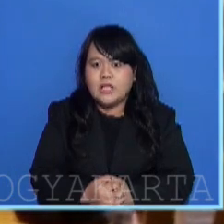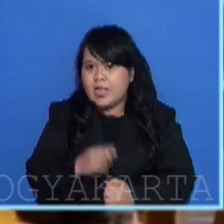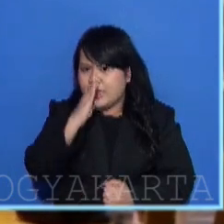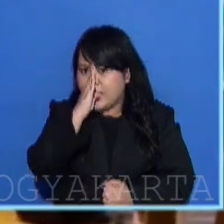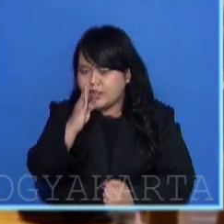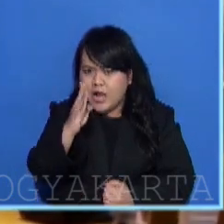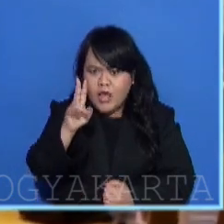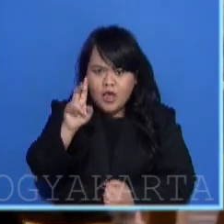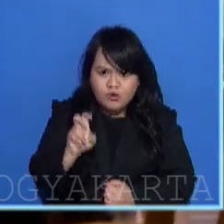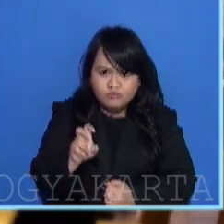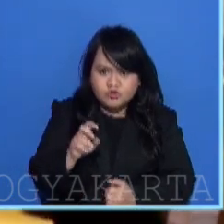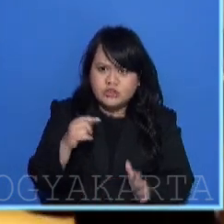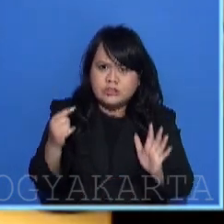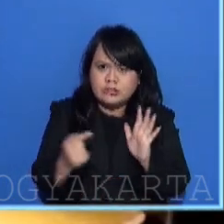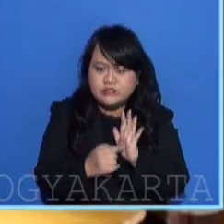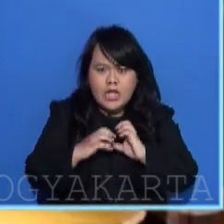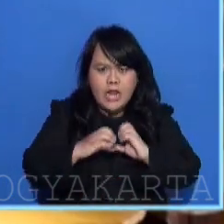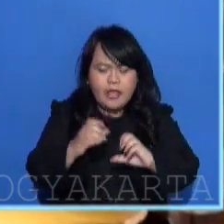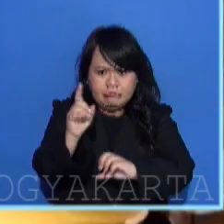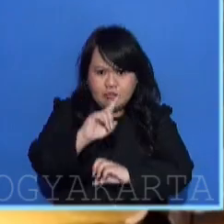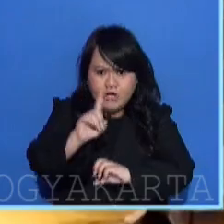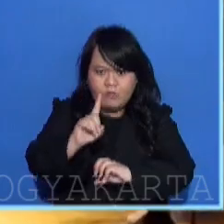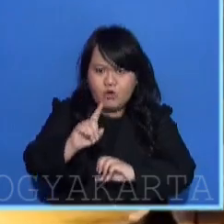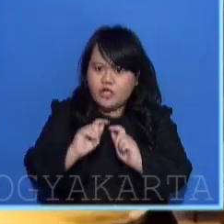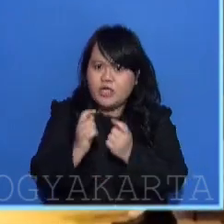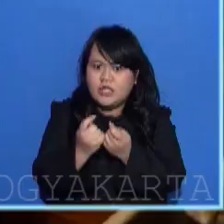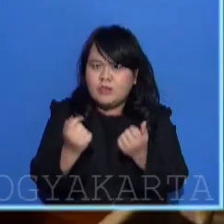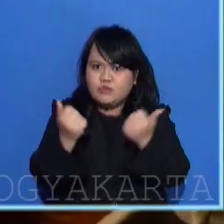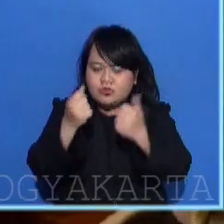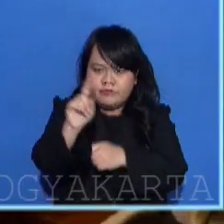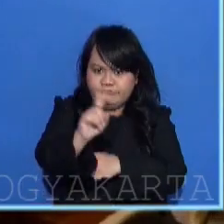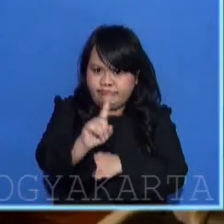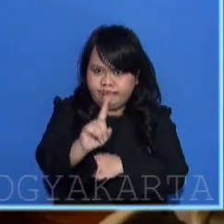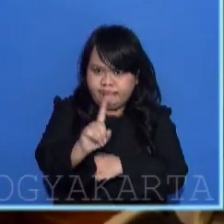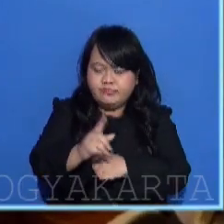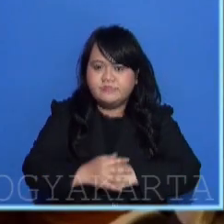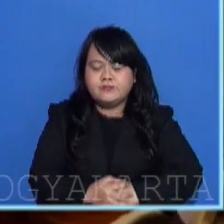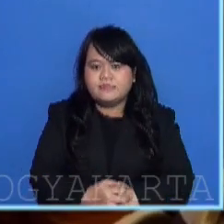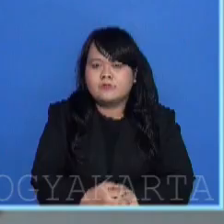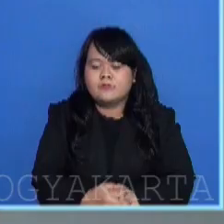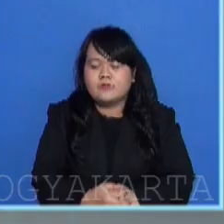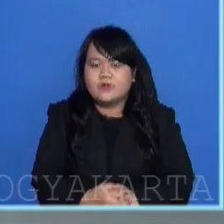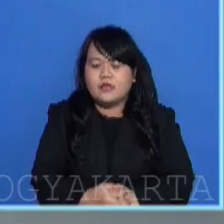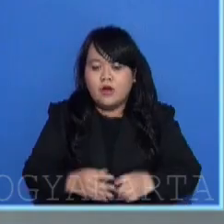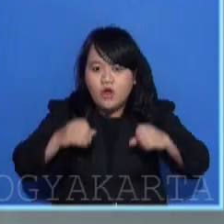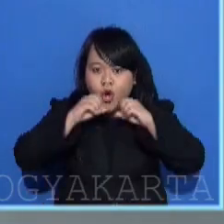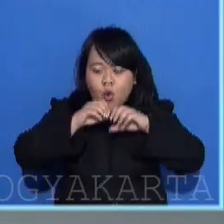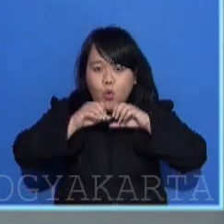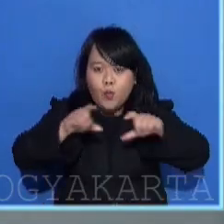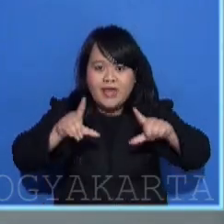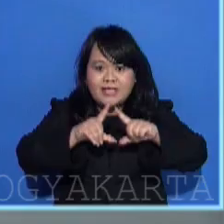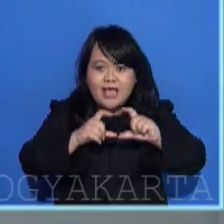netral yang nge-like aja nggak boleh apalagi jadi Tim Sukses rata-huma sebagai